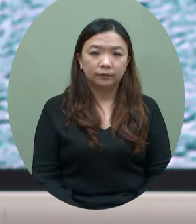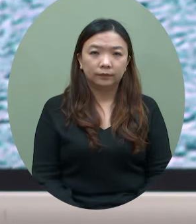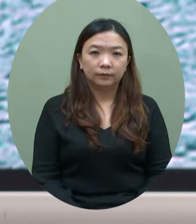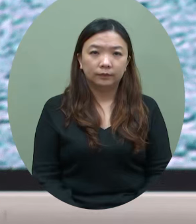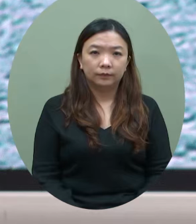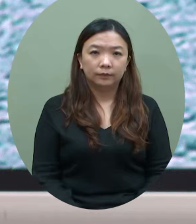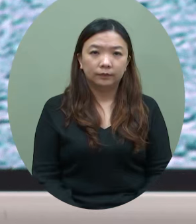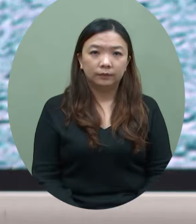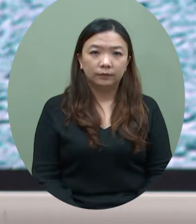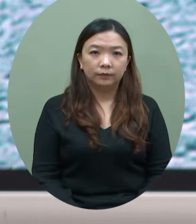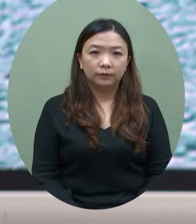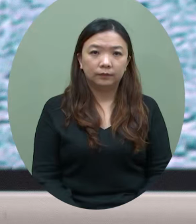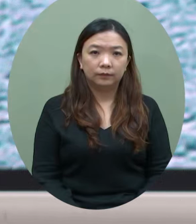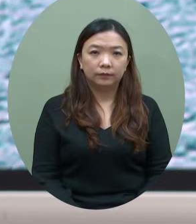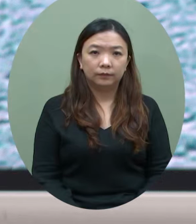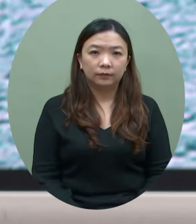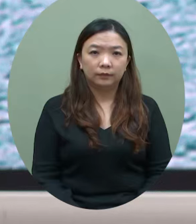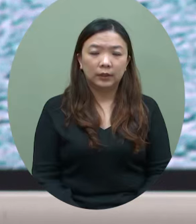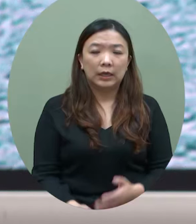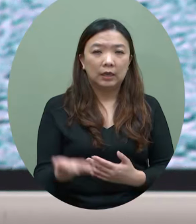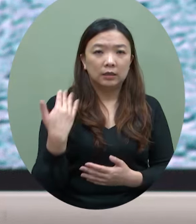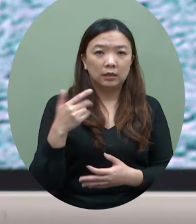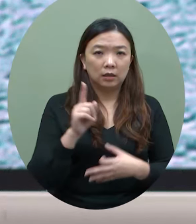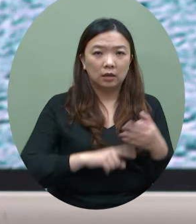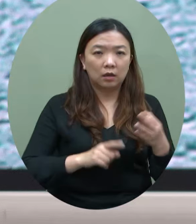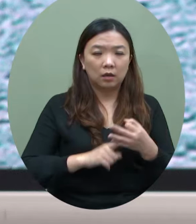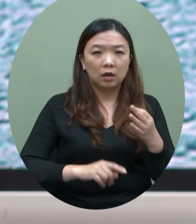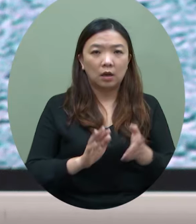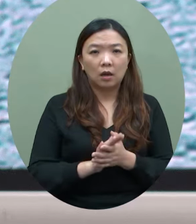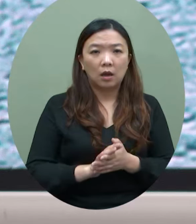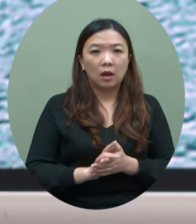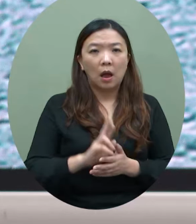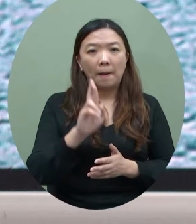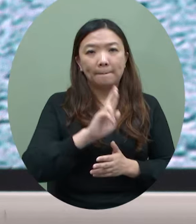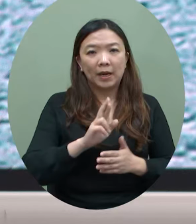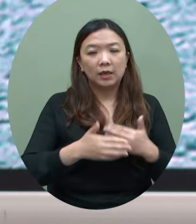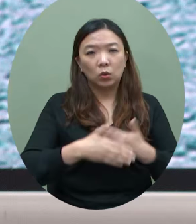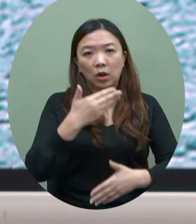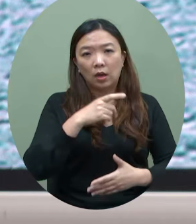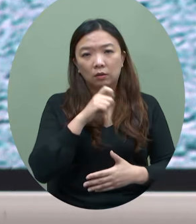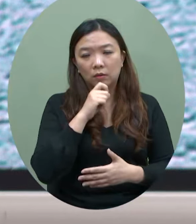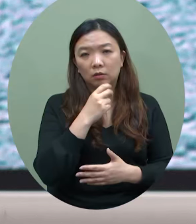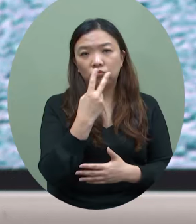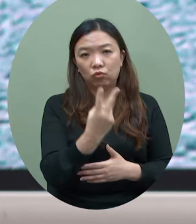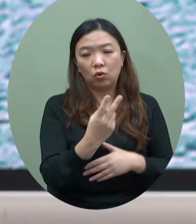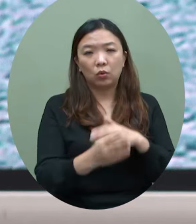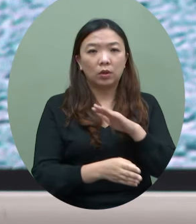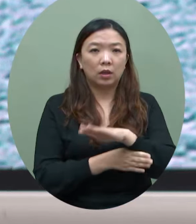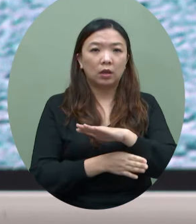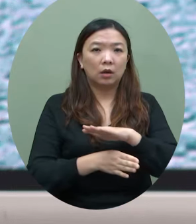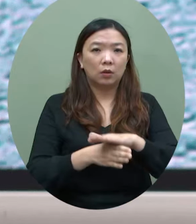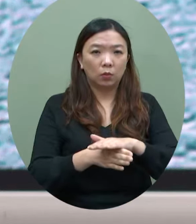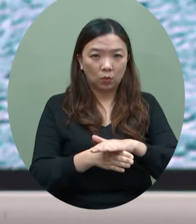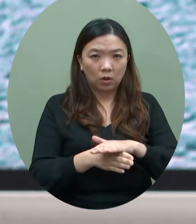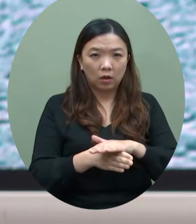之前嗰個民耀樓啦，即係民苑街嘅民耀樓就有兩個單位。